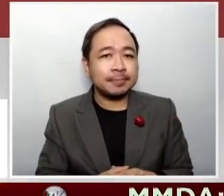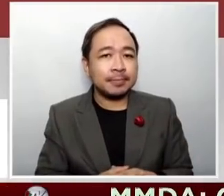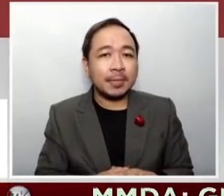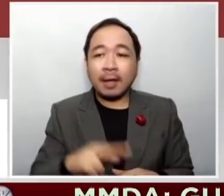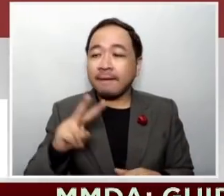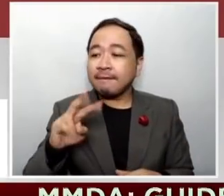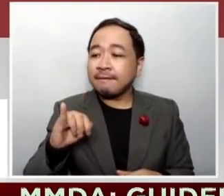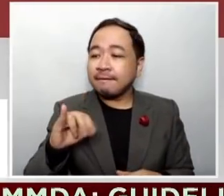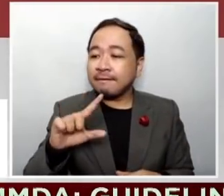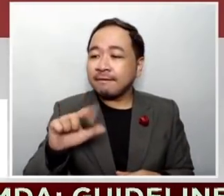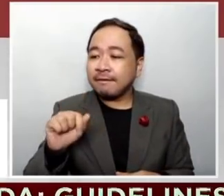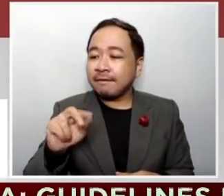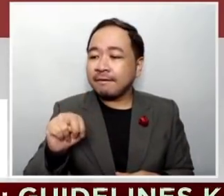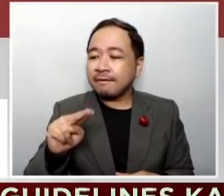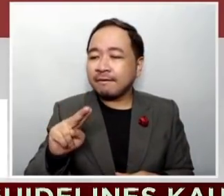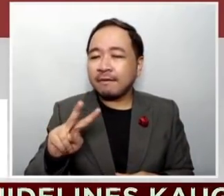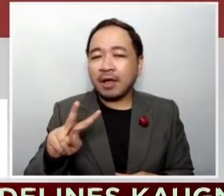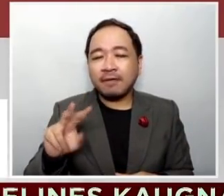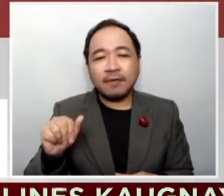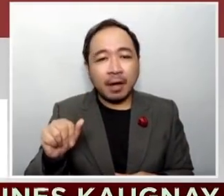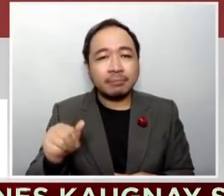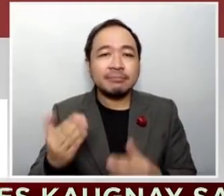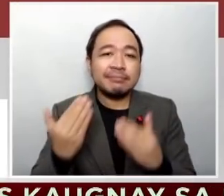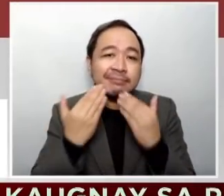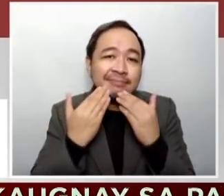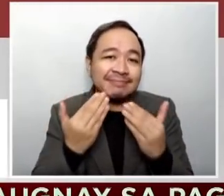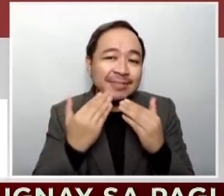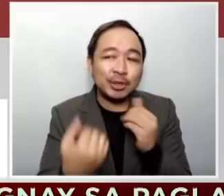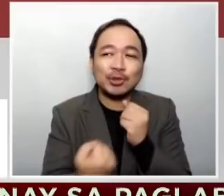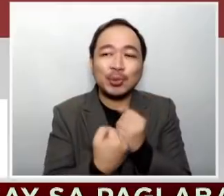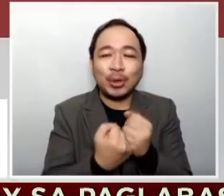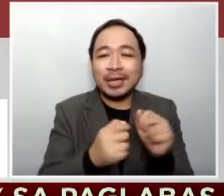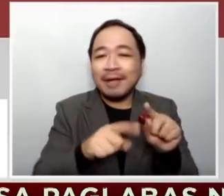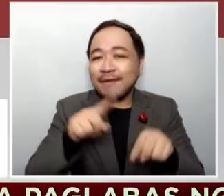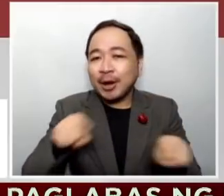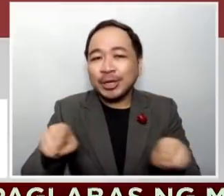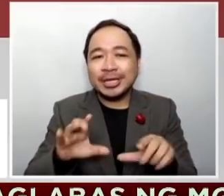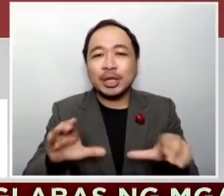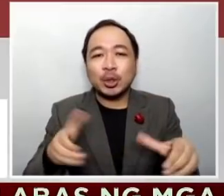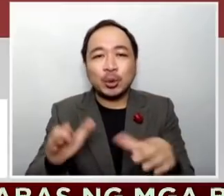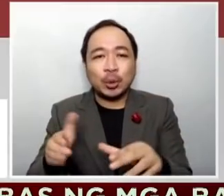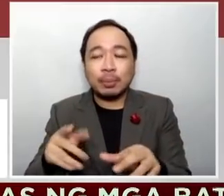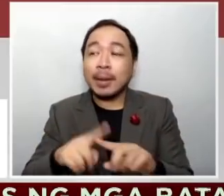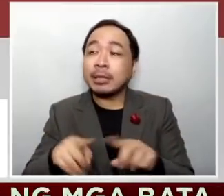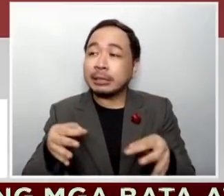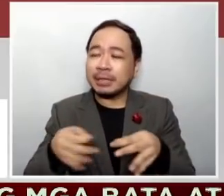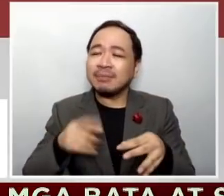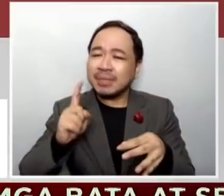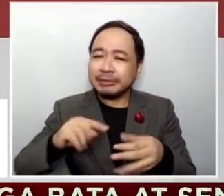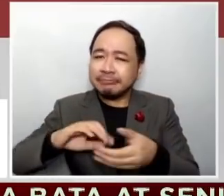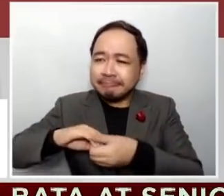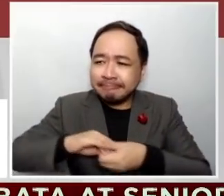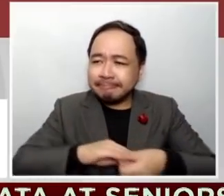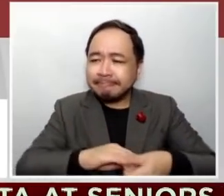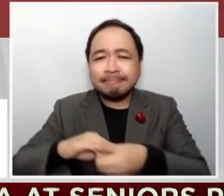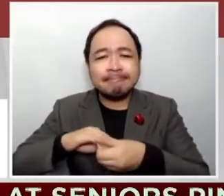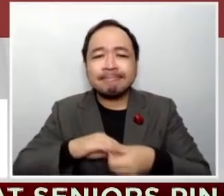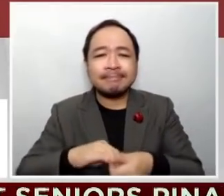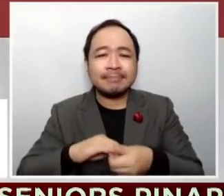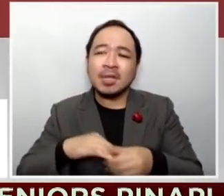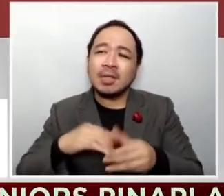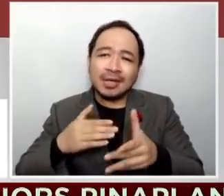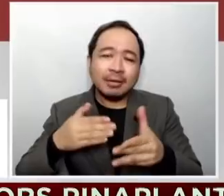Villanueva sa suporta ng iba't ibang grupo, ang paliwanag na kailangang magtulungan ng lahat ngayon para makapagbigay trabaho at makaangat tayo